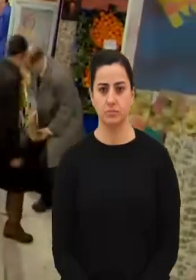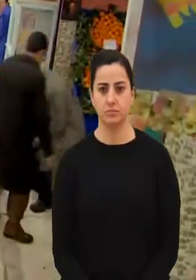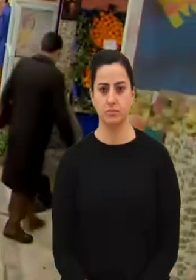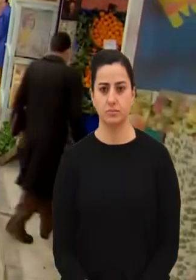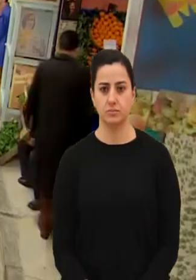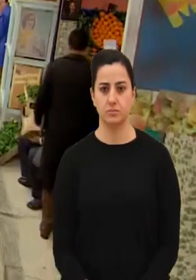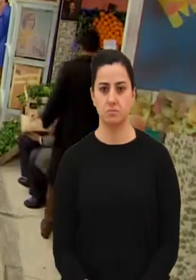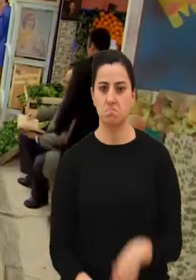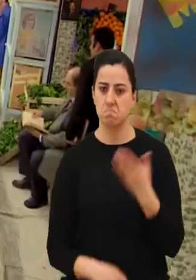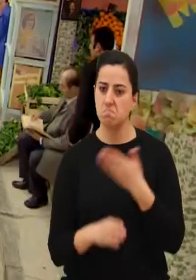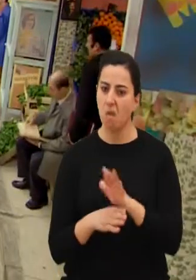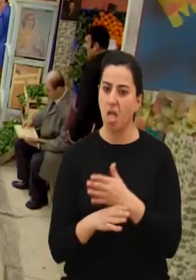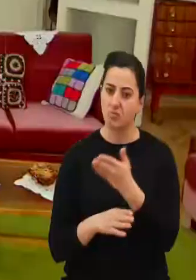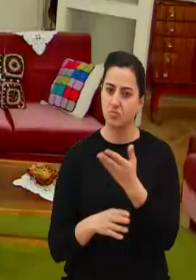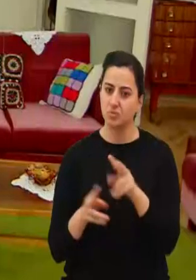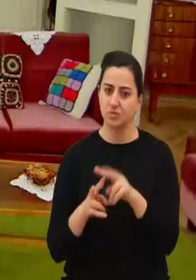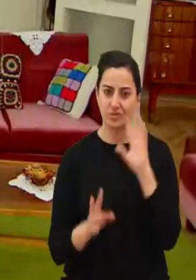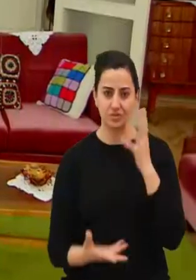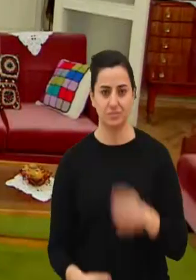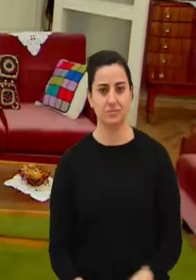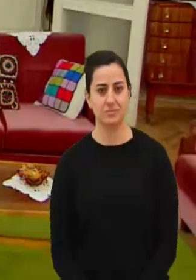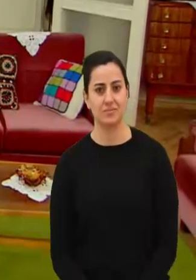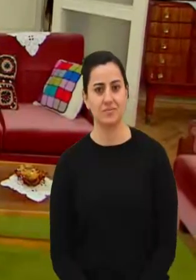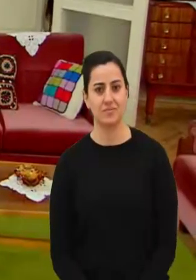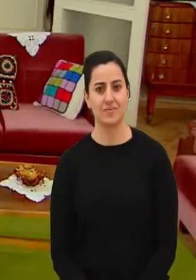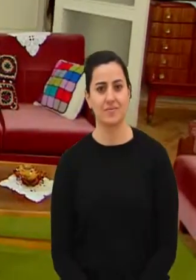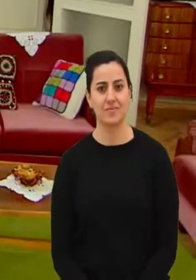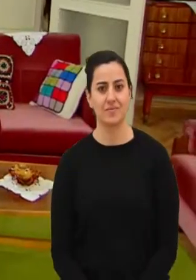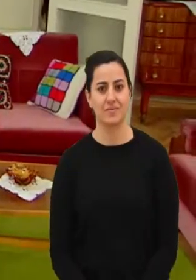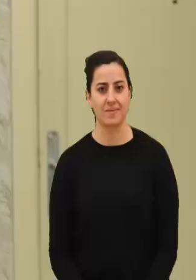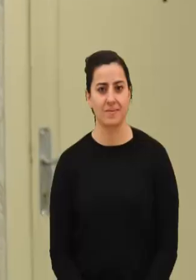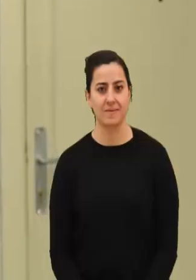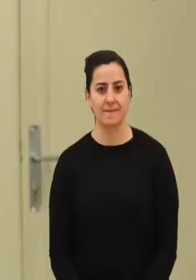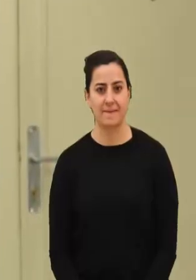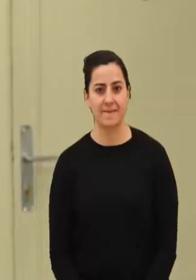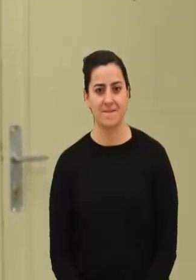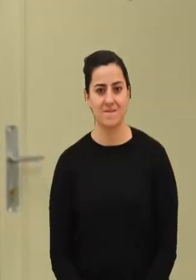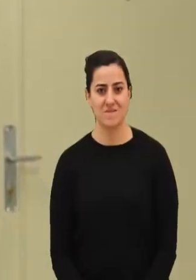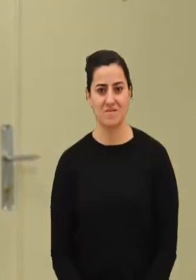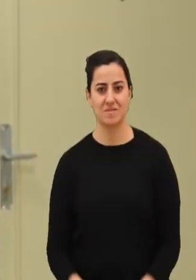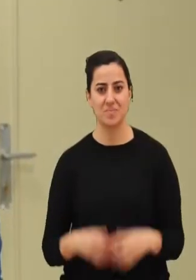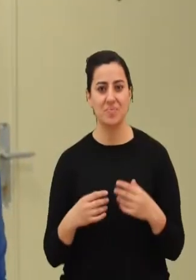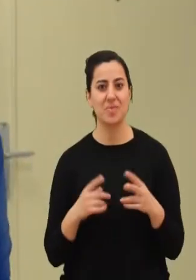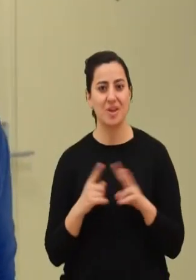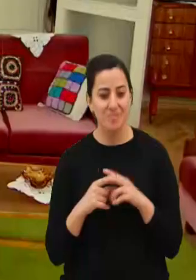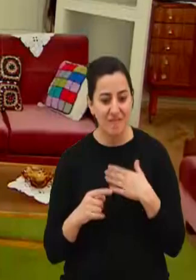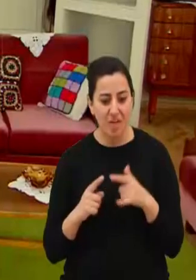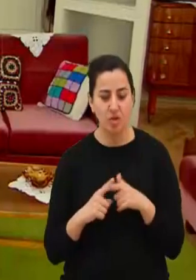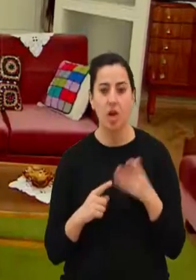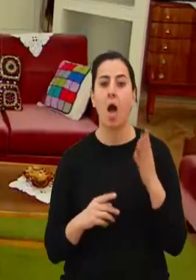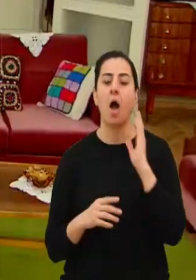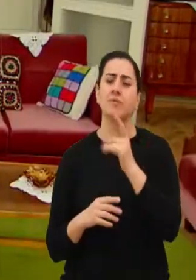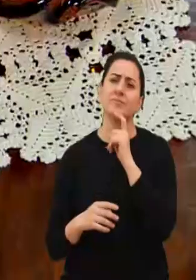Vay mana Mustafa. Vay. Kadri, Nazlı. Yok, Rukiye ben Fatih Hanım'cığım.